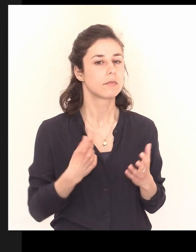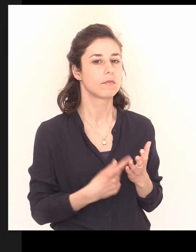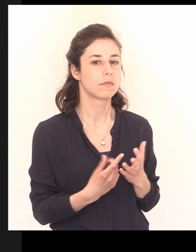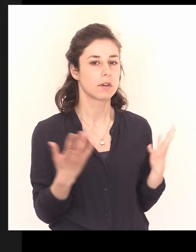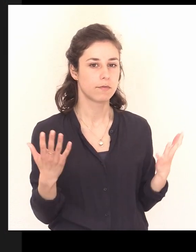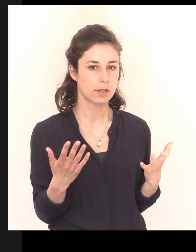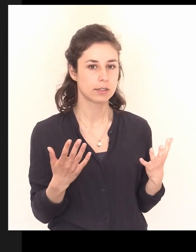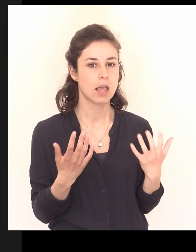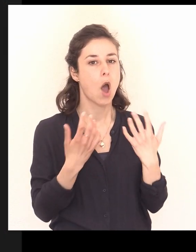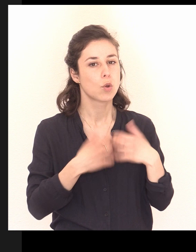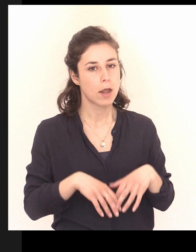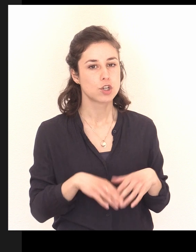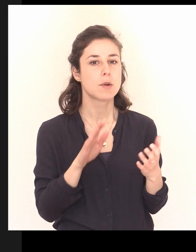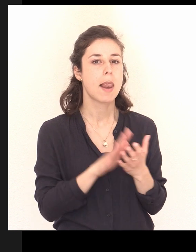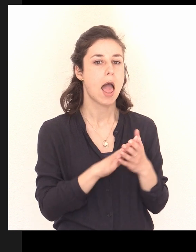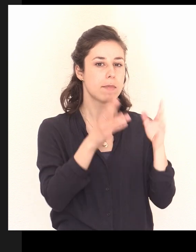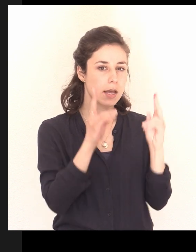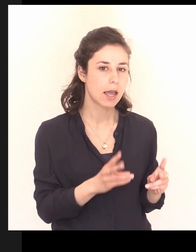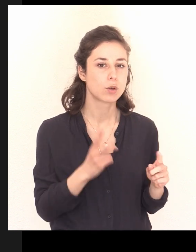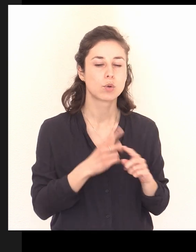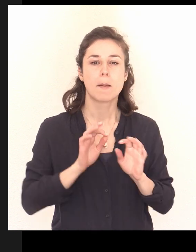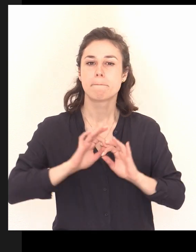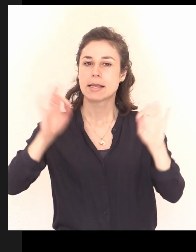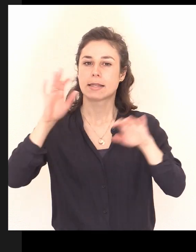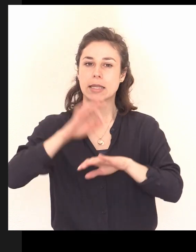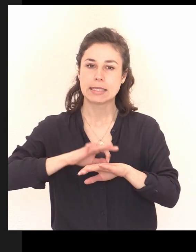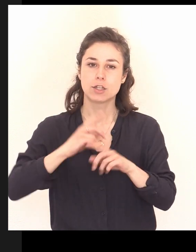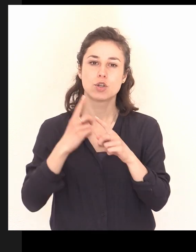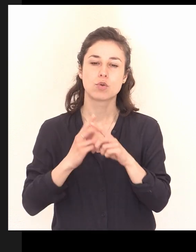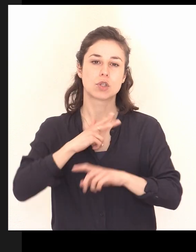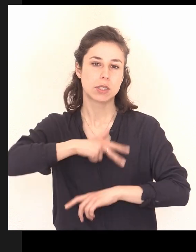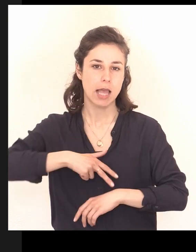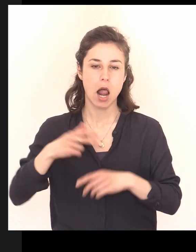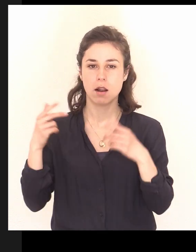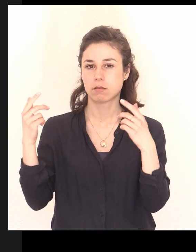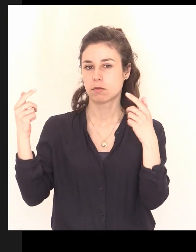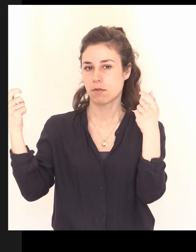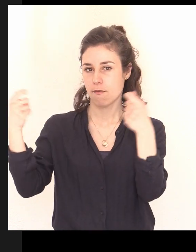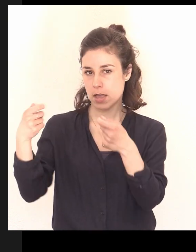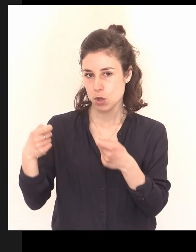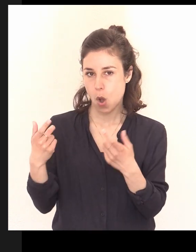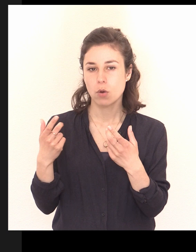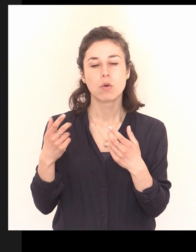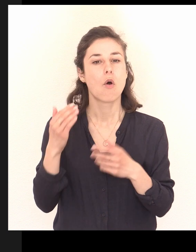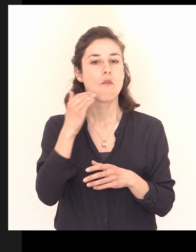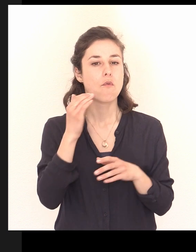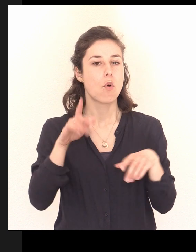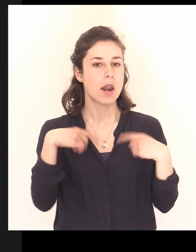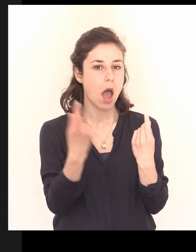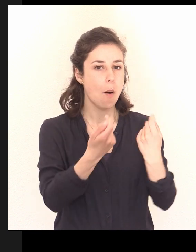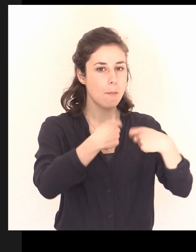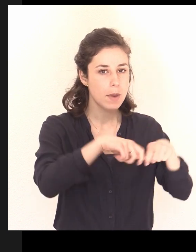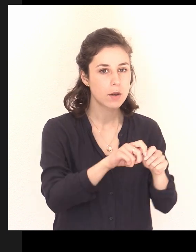Ich fordere automatisches Bleiberecht und beste medizinische und soziale Versorgung,